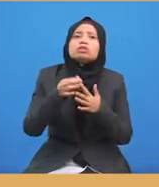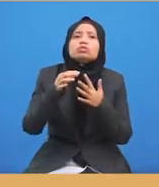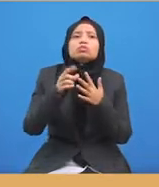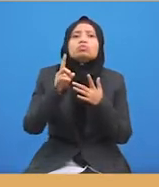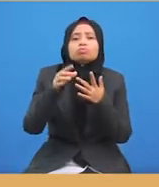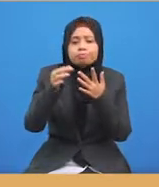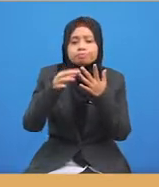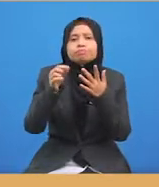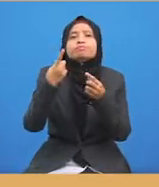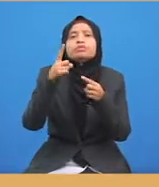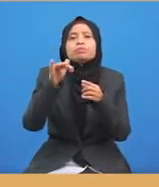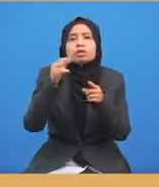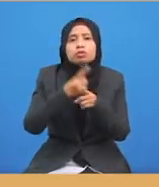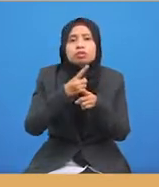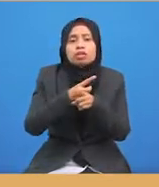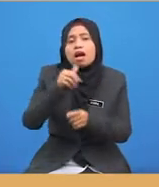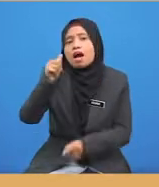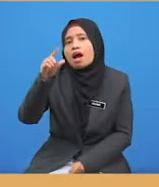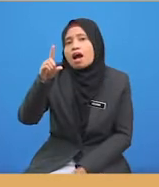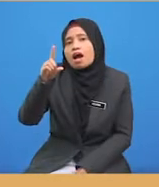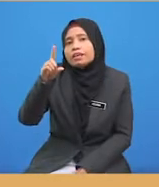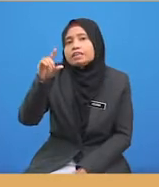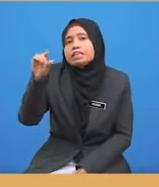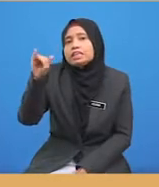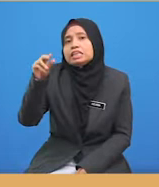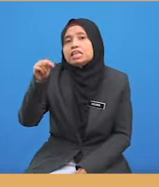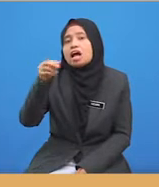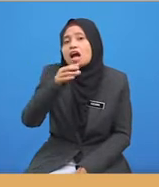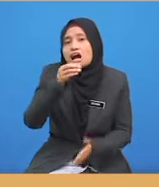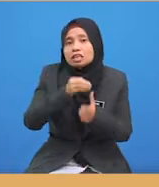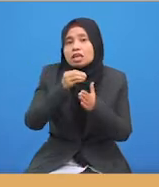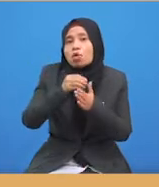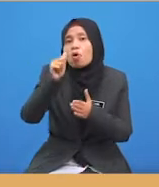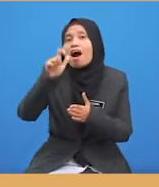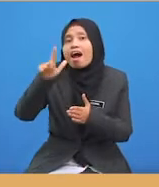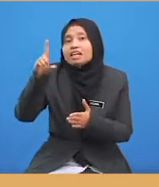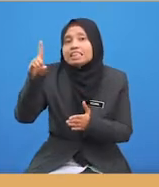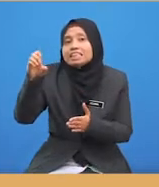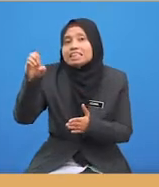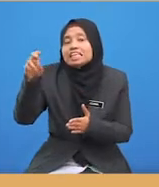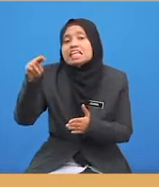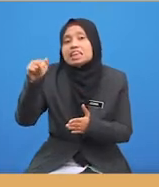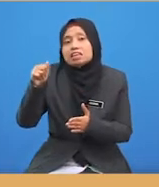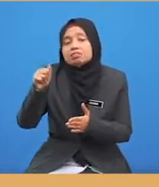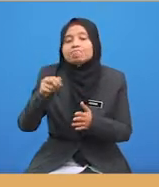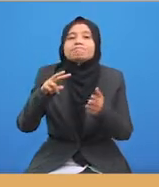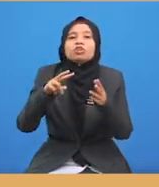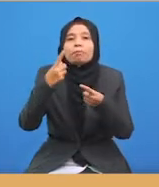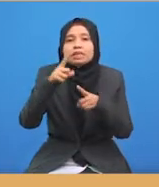murid-murid? Aldin ke Aldin? Jawapannya ialah